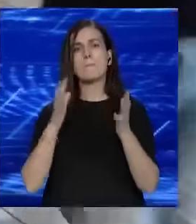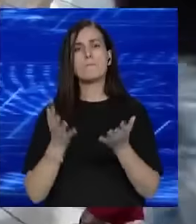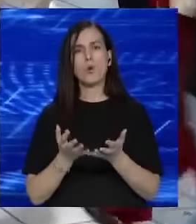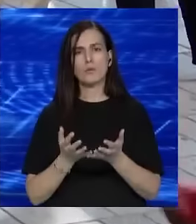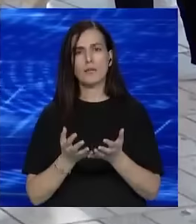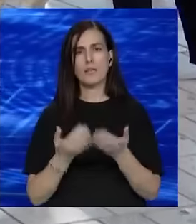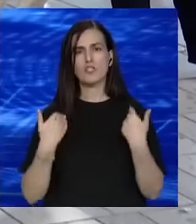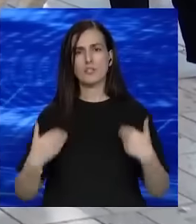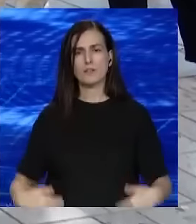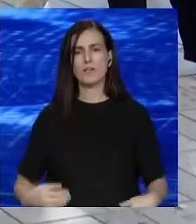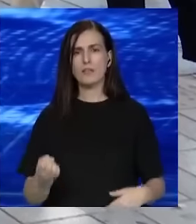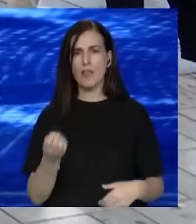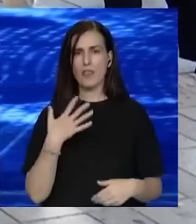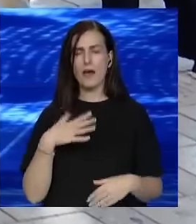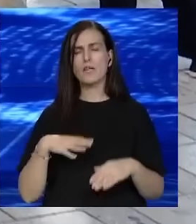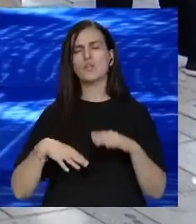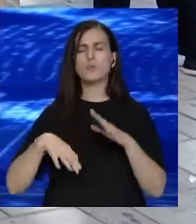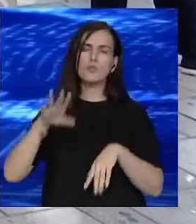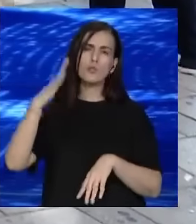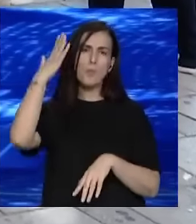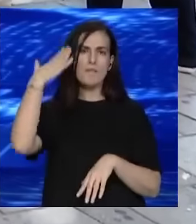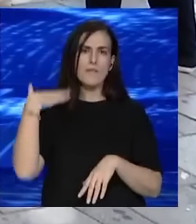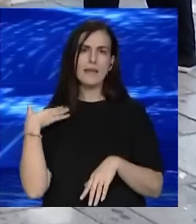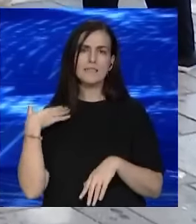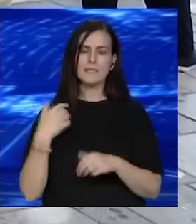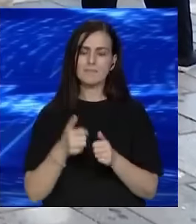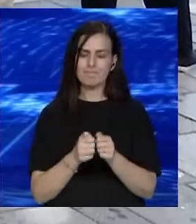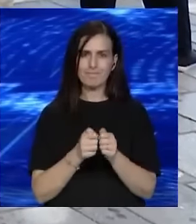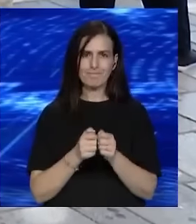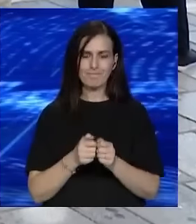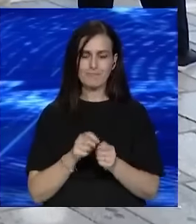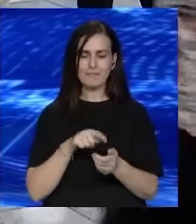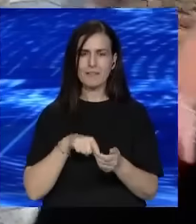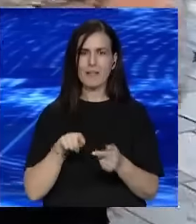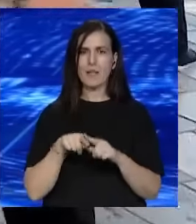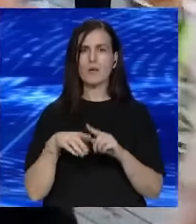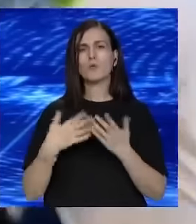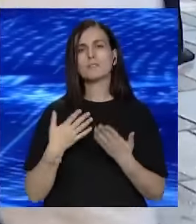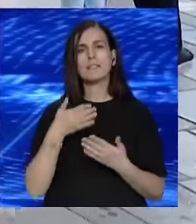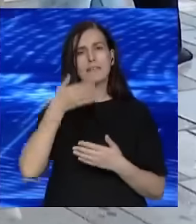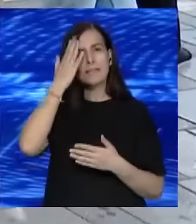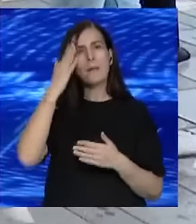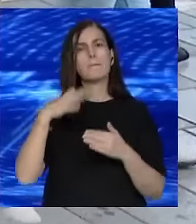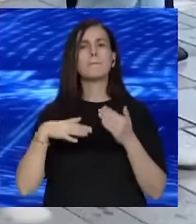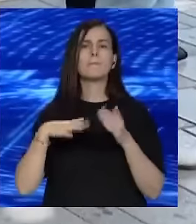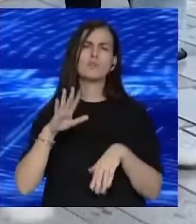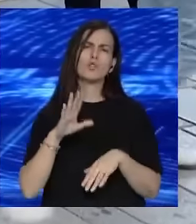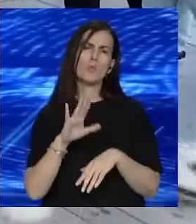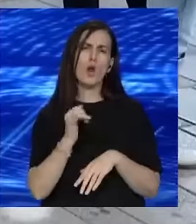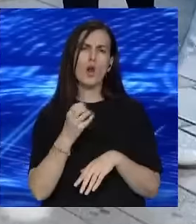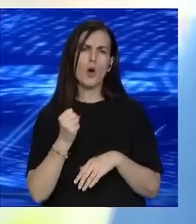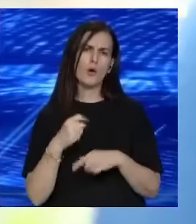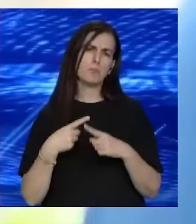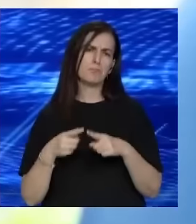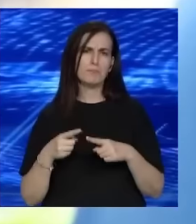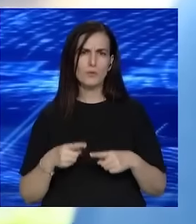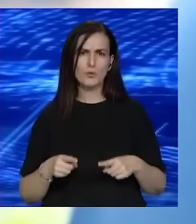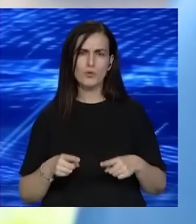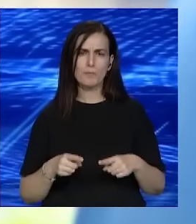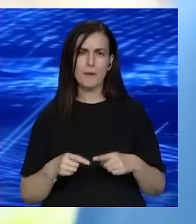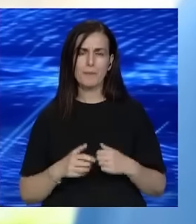thekson se vajzat janë ato të cilat përdorin më së shumti rrjetet sociale, ndërsa djemt e përdorin kryesisht për lojra të ndryshme.